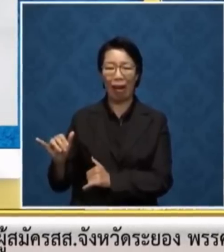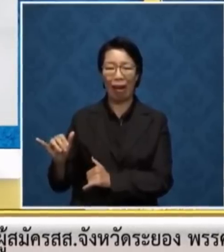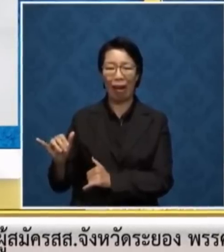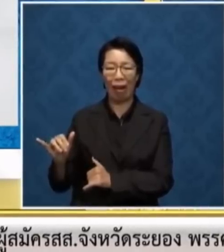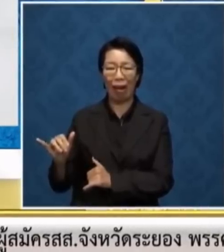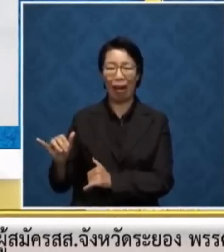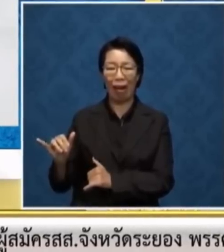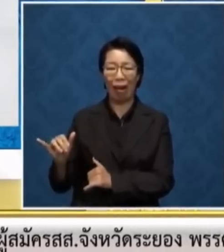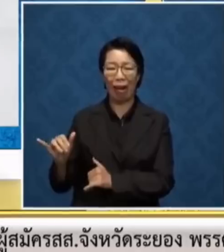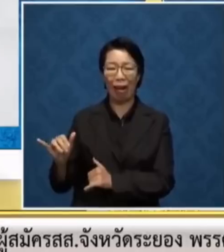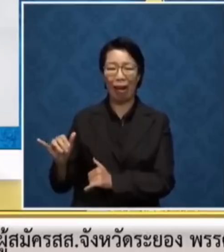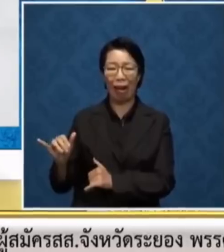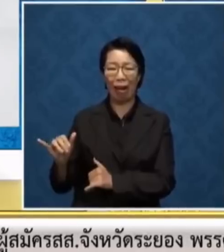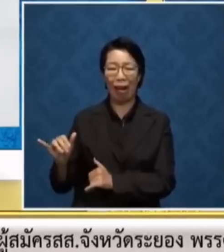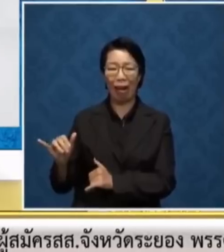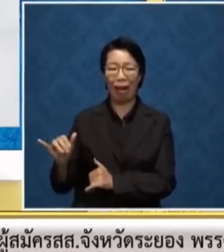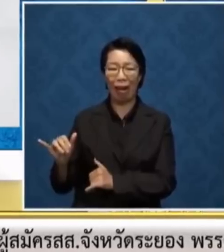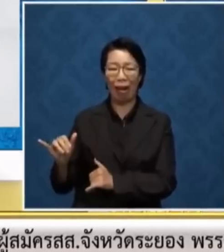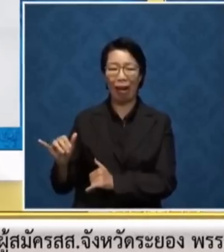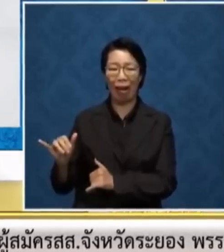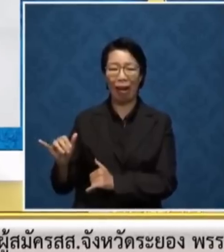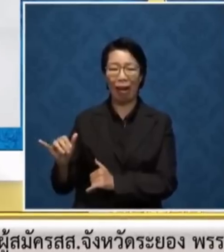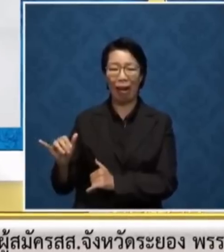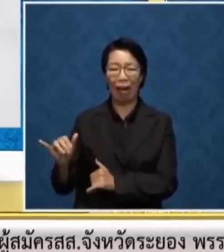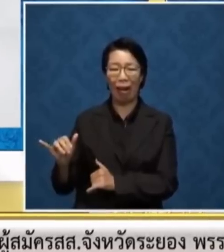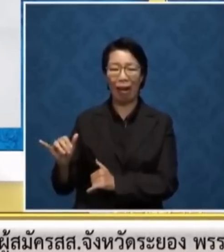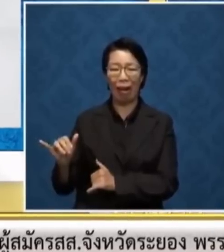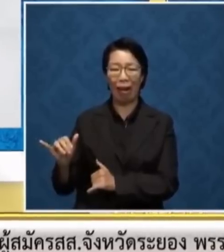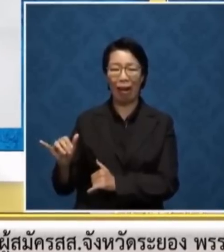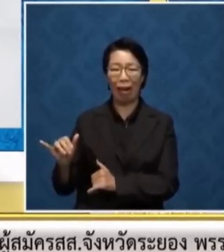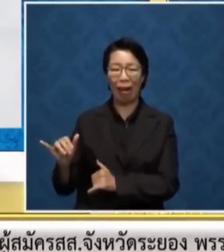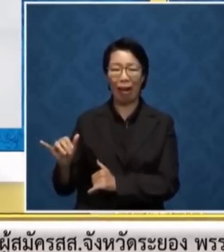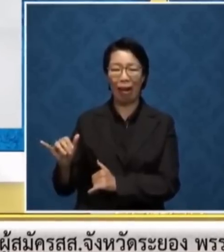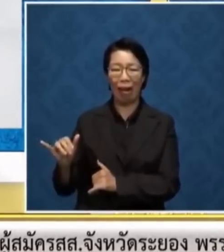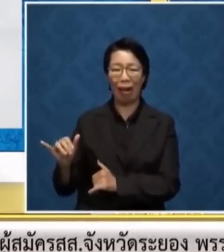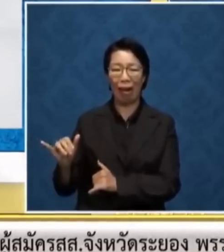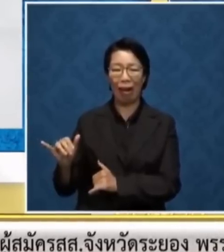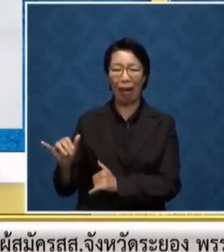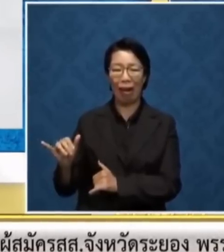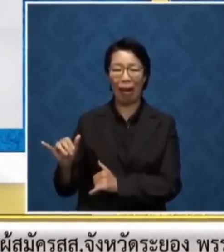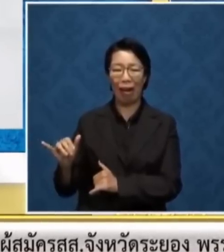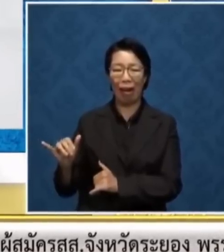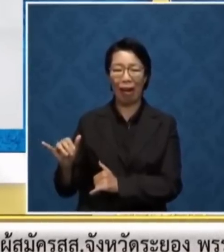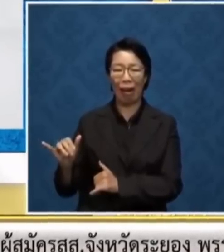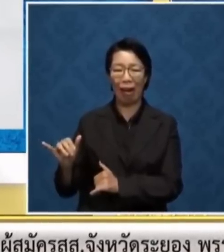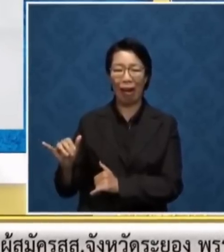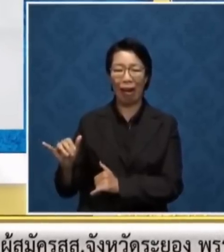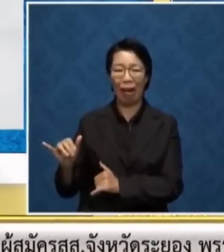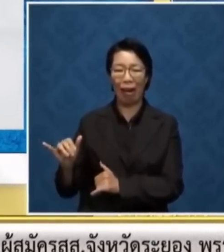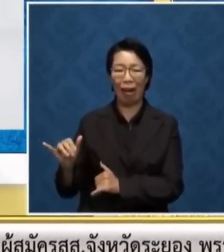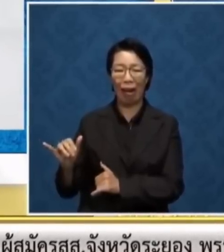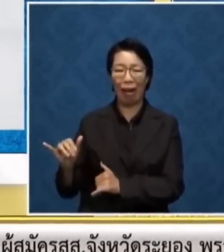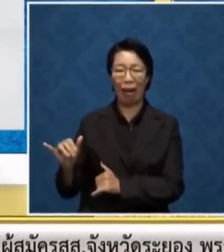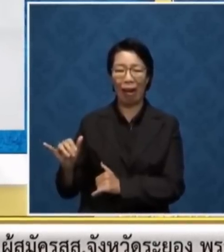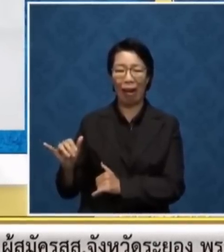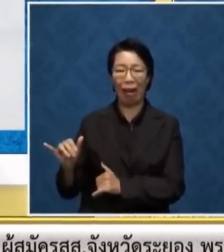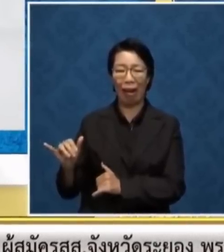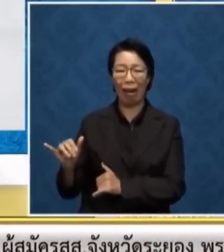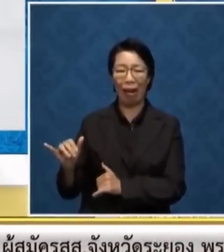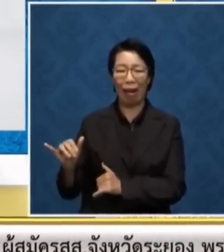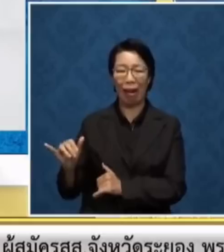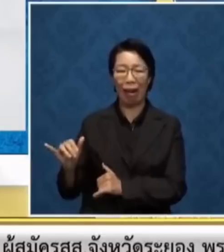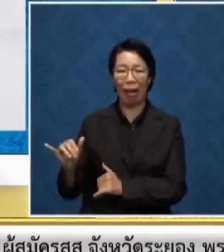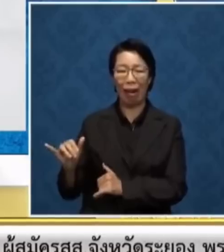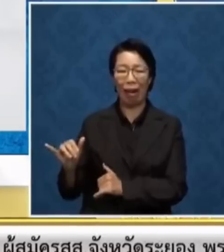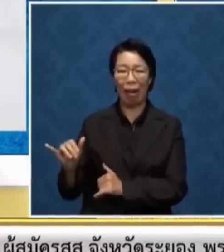าได้อีกหรือไม่คะดังนั้นนะคะสไลด์ต่อไปค่ะตอนนี้ไปที่สไลด์ต่อไปแล้วนะคะการ